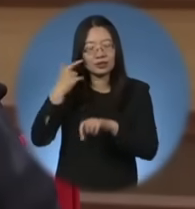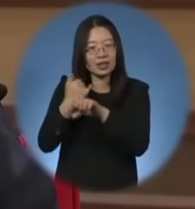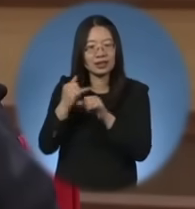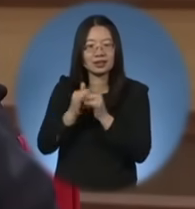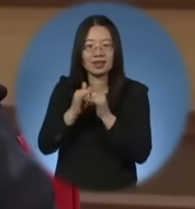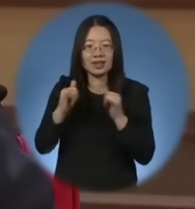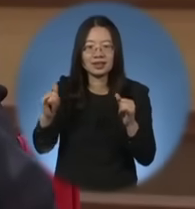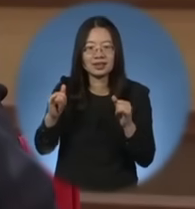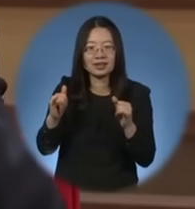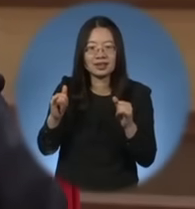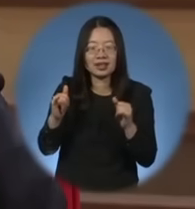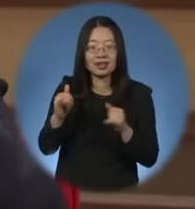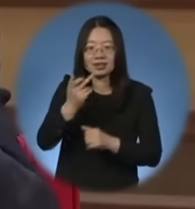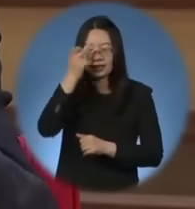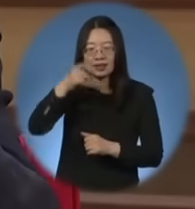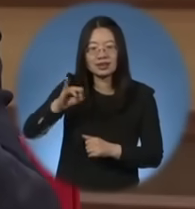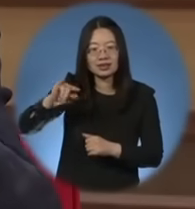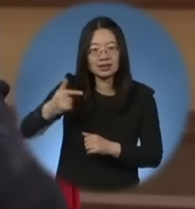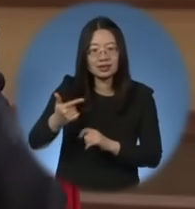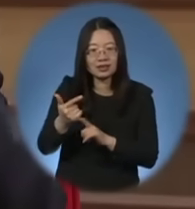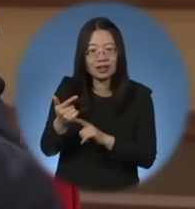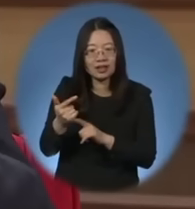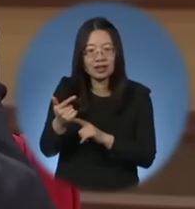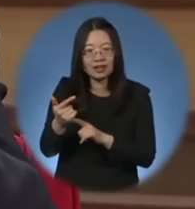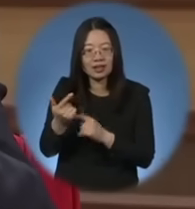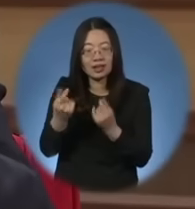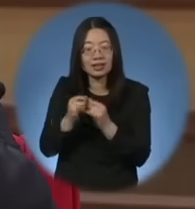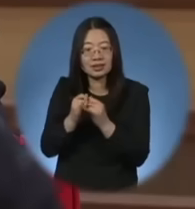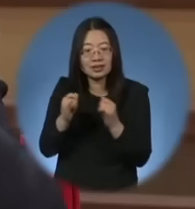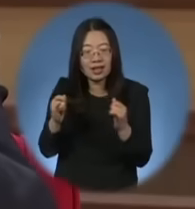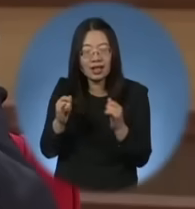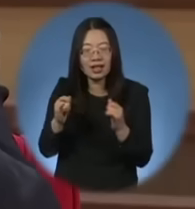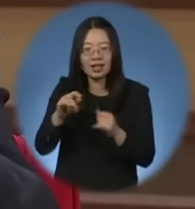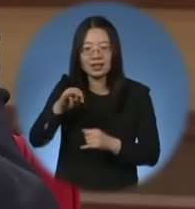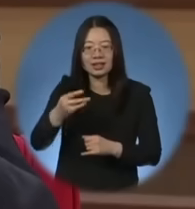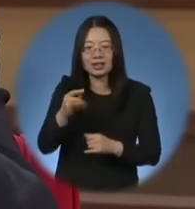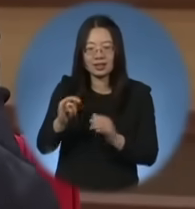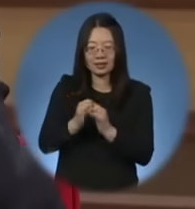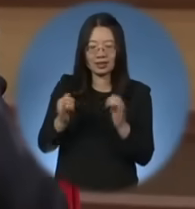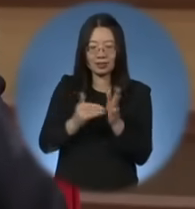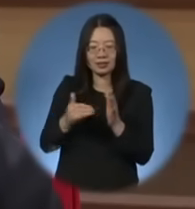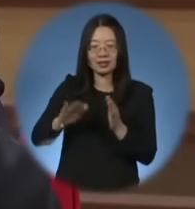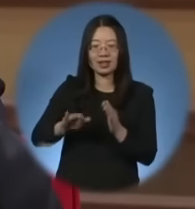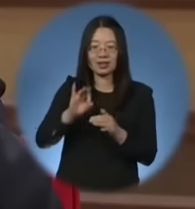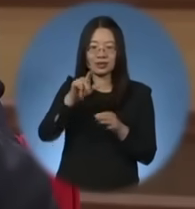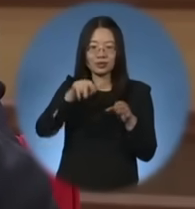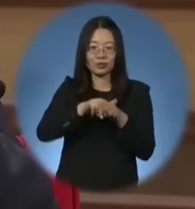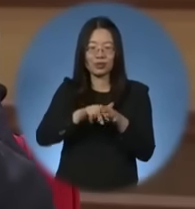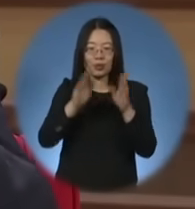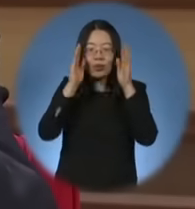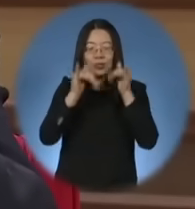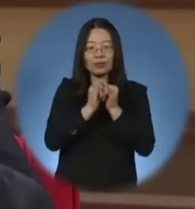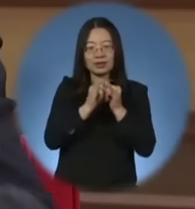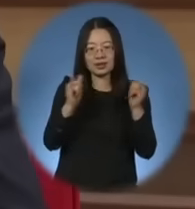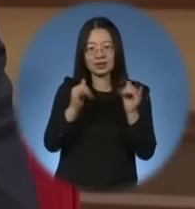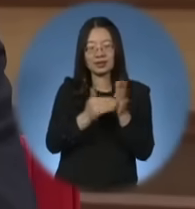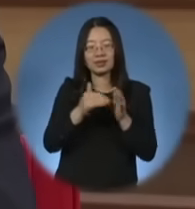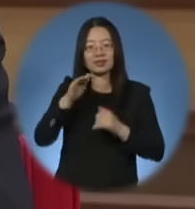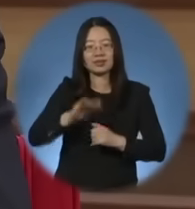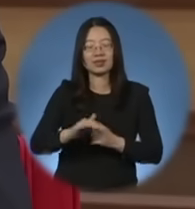유학자들 저 제치원 설총 같은 분은 실러 사람인데 유교를 공부한